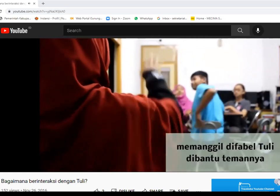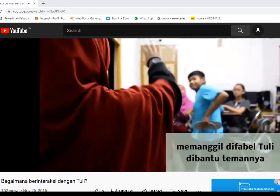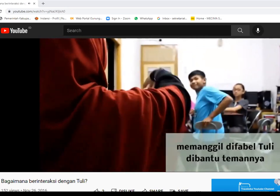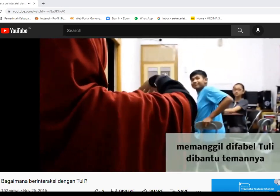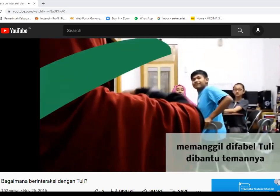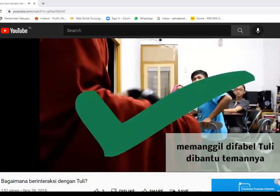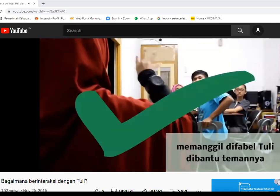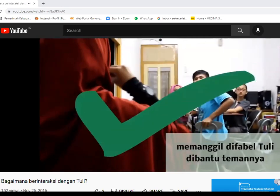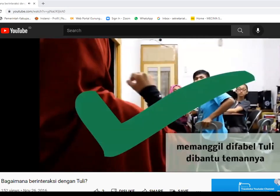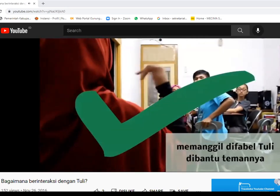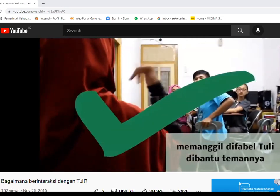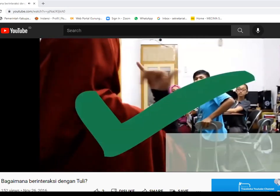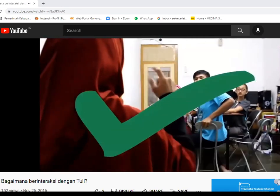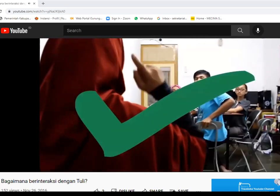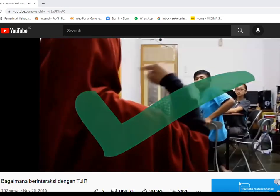Hai sahabat